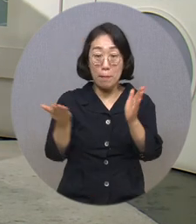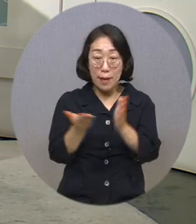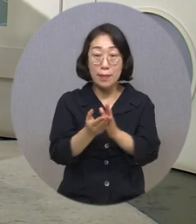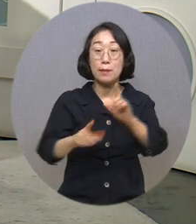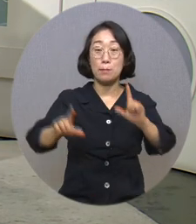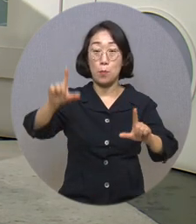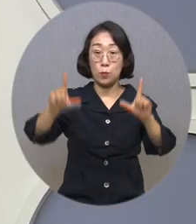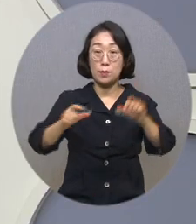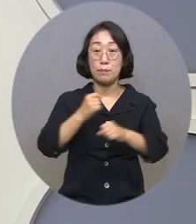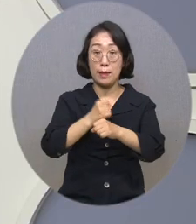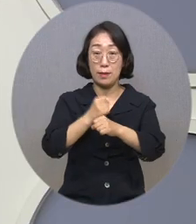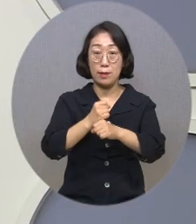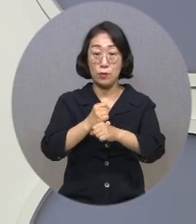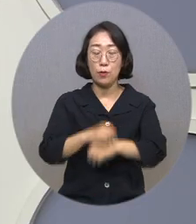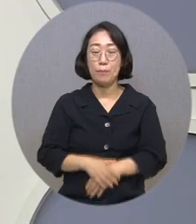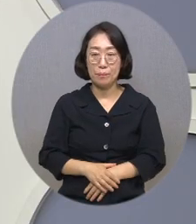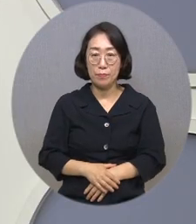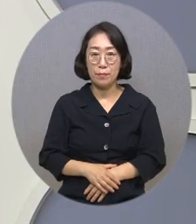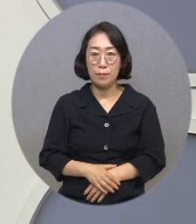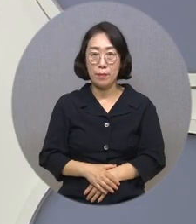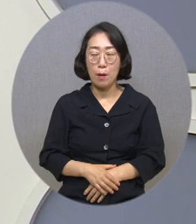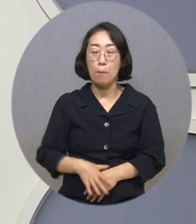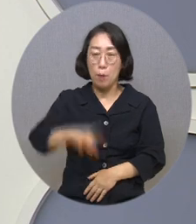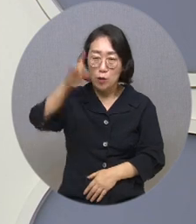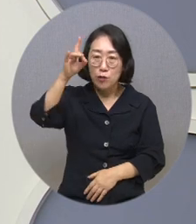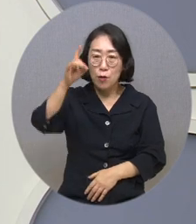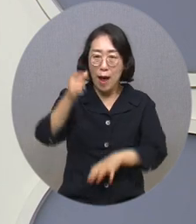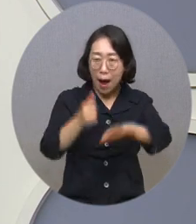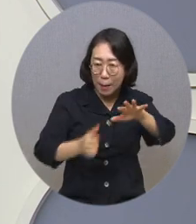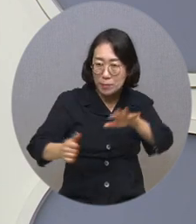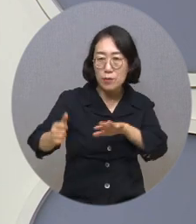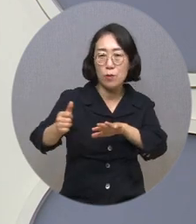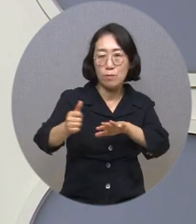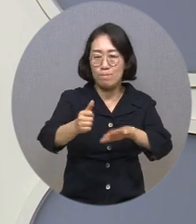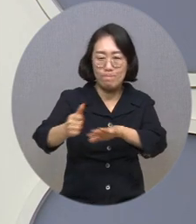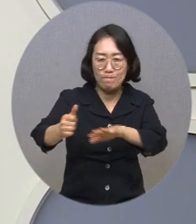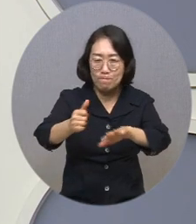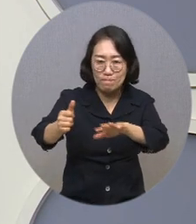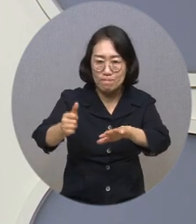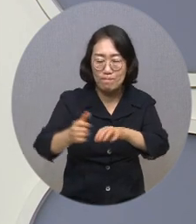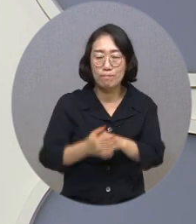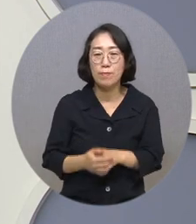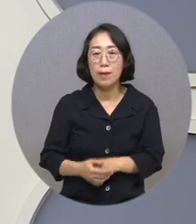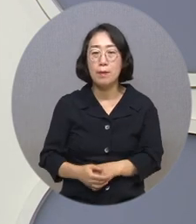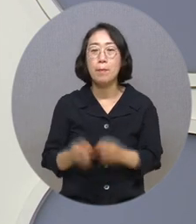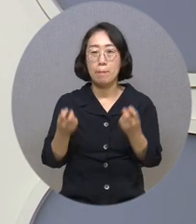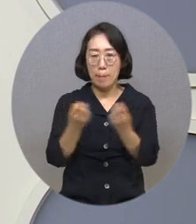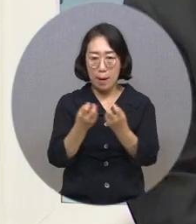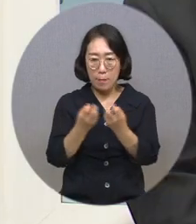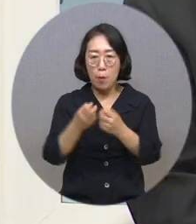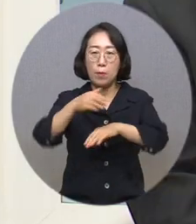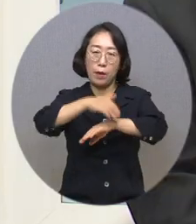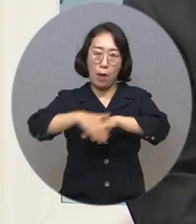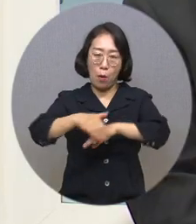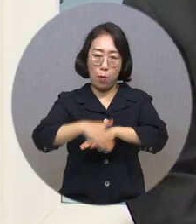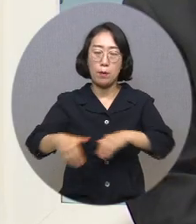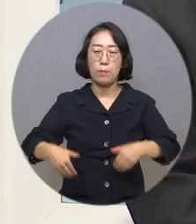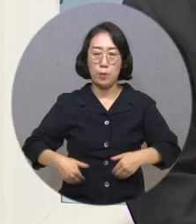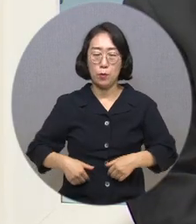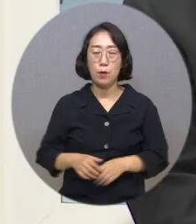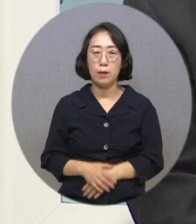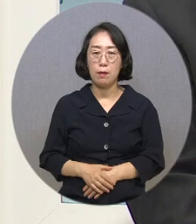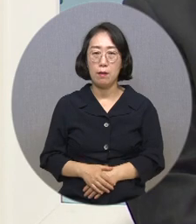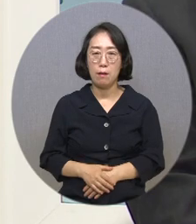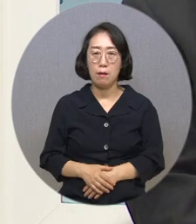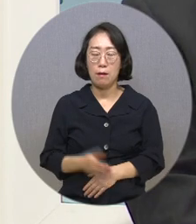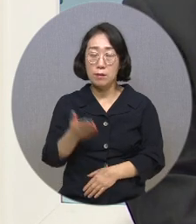이제는 우리가 추격자가 아니라 선도국가로 가는 국가 전략을 저는 짜야 된다고 보고 있습니다. 아, 지금